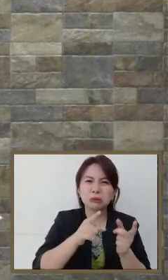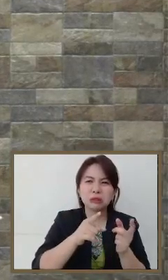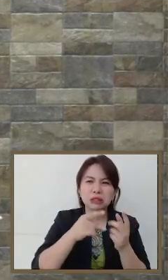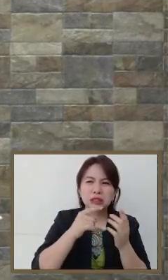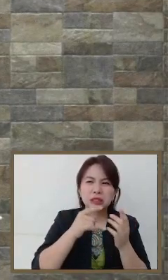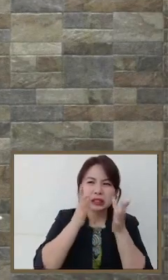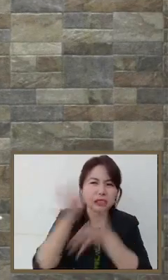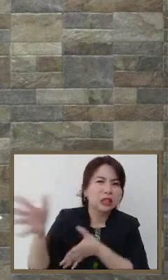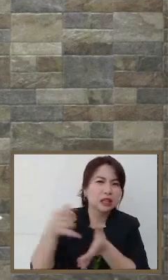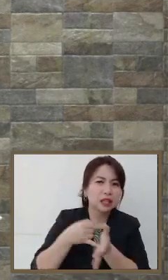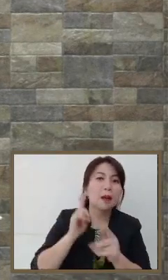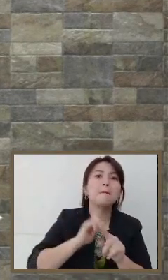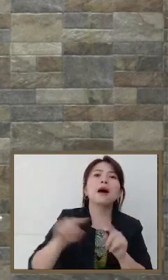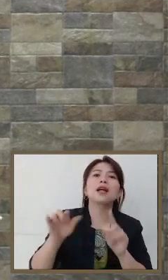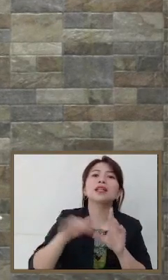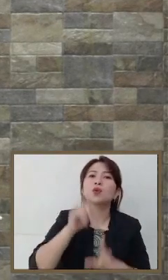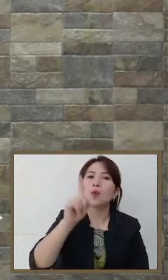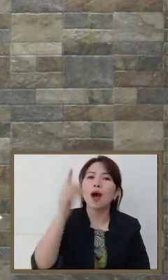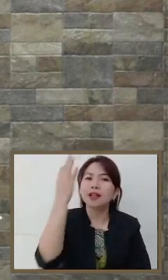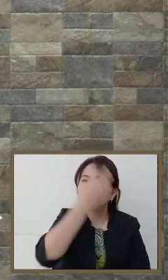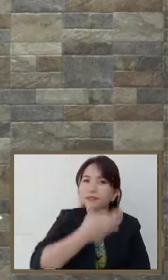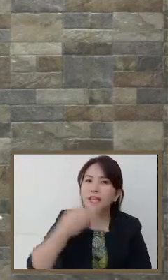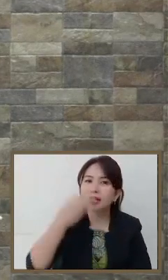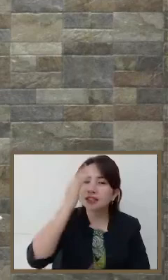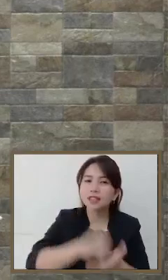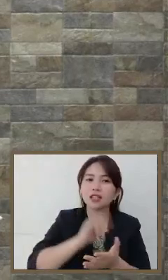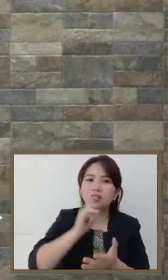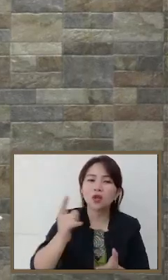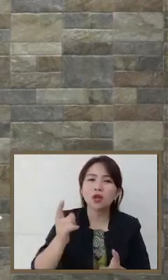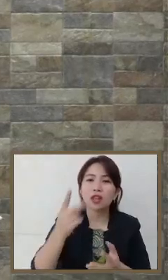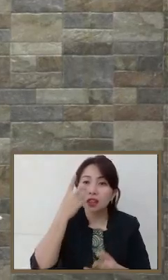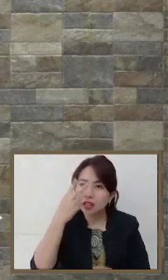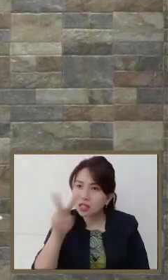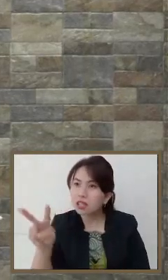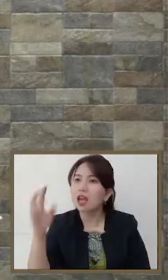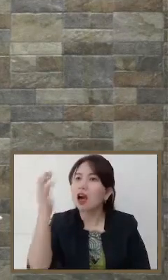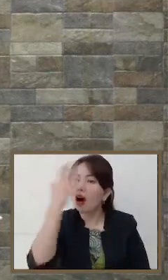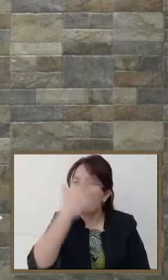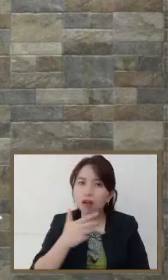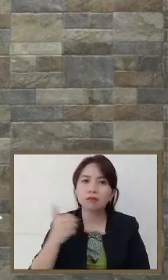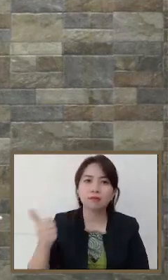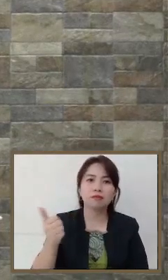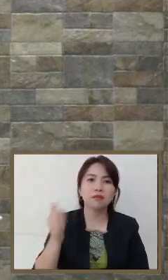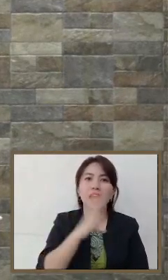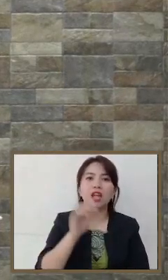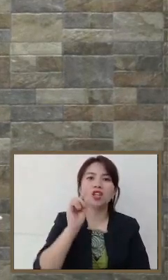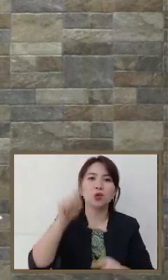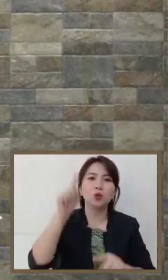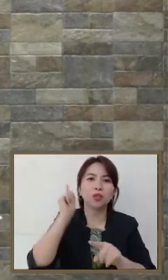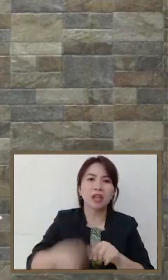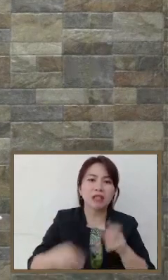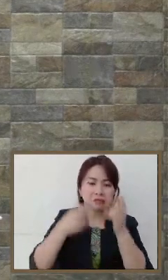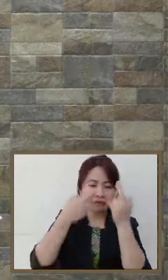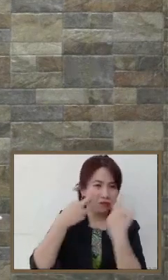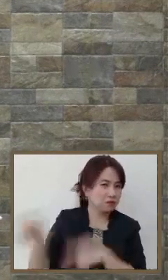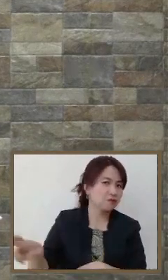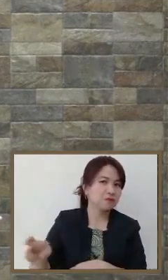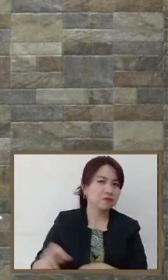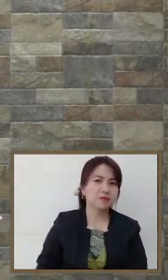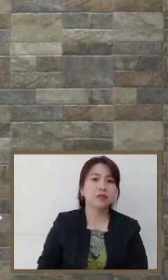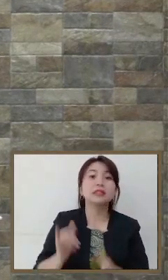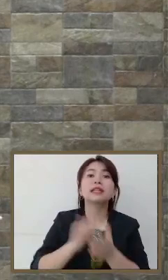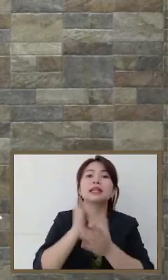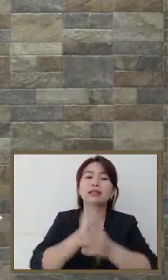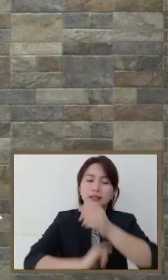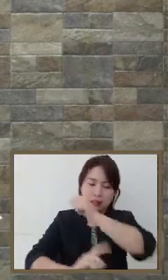kundi sa isang itsura na kung saan maatract ka yan kung saan yung hindi ka makakatanggi Amen yan ang